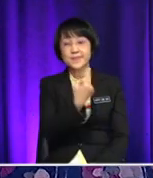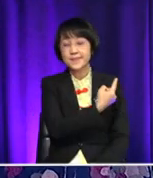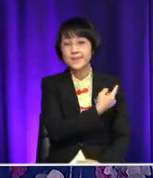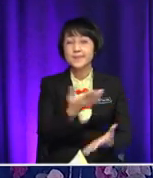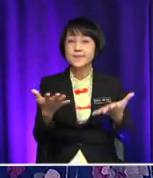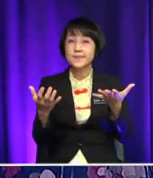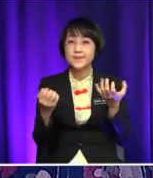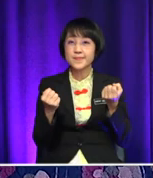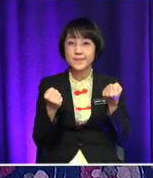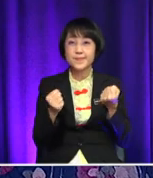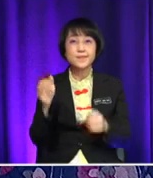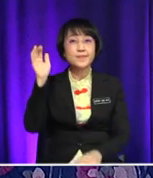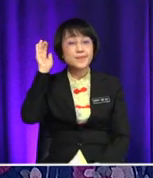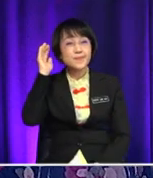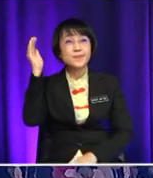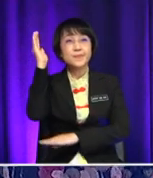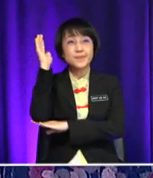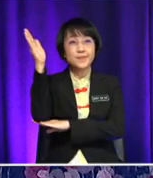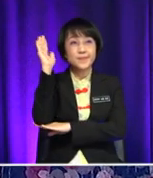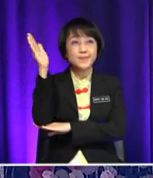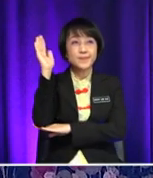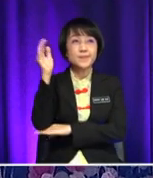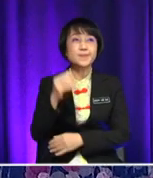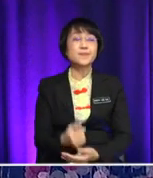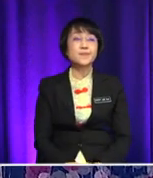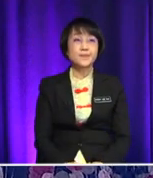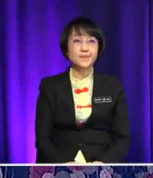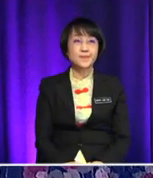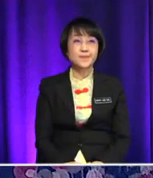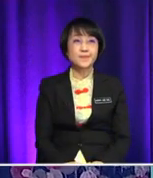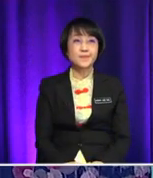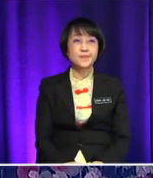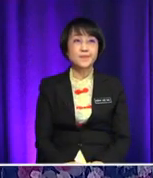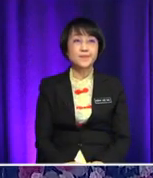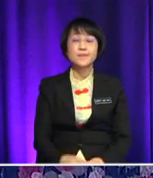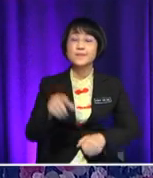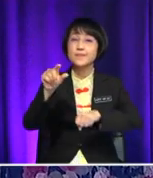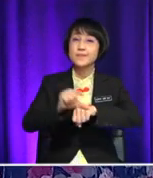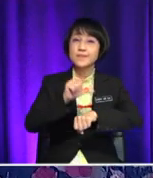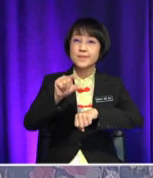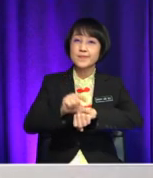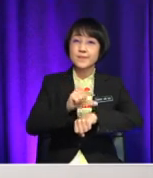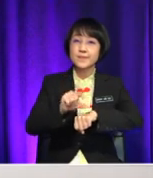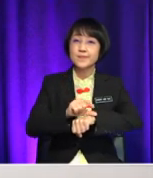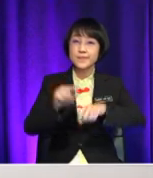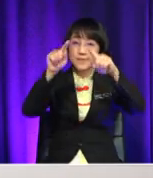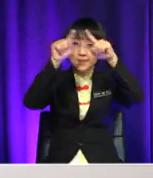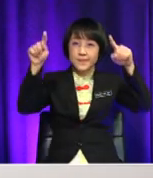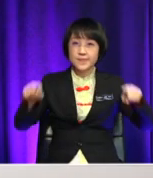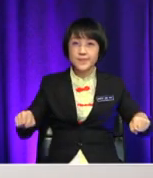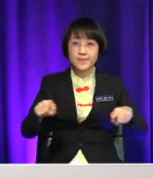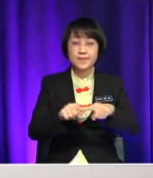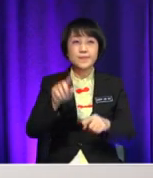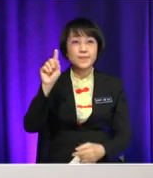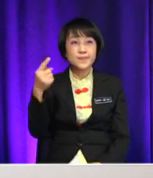ceramah untuk ceramah nih sama juga menggunakan kerangka sahaja untuk